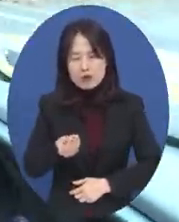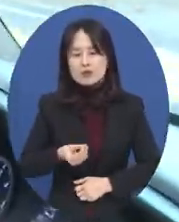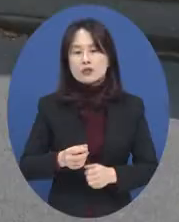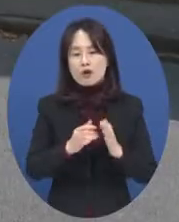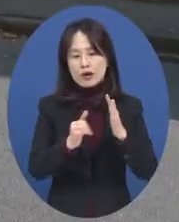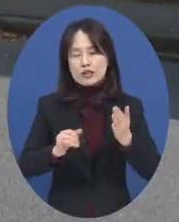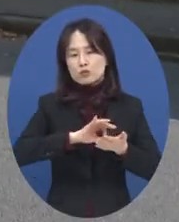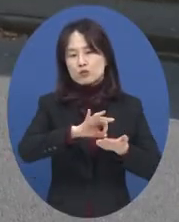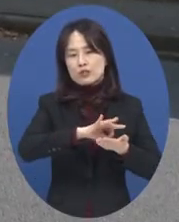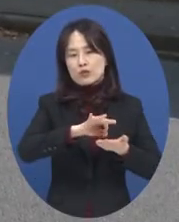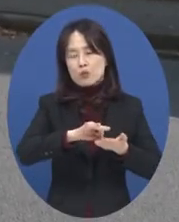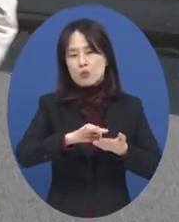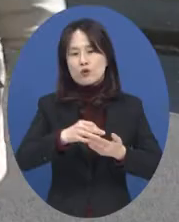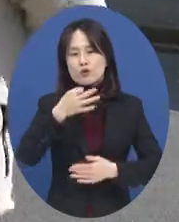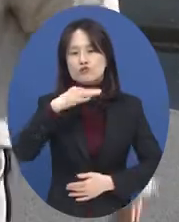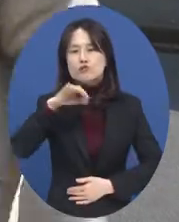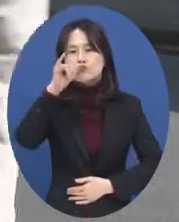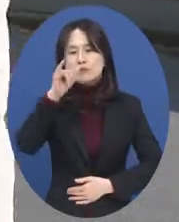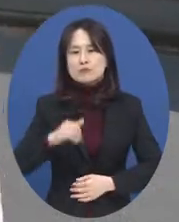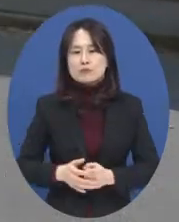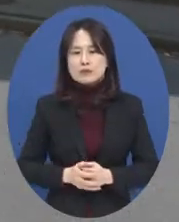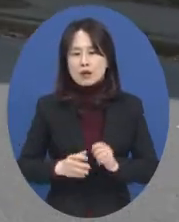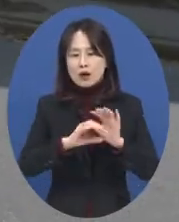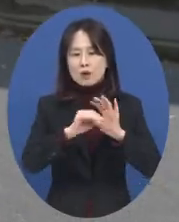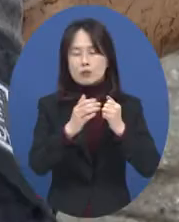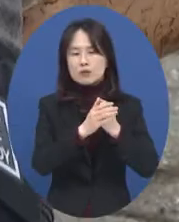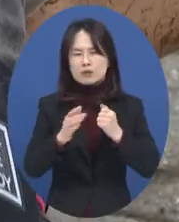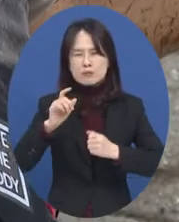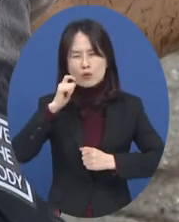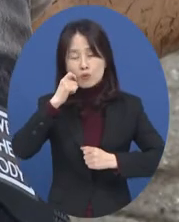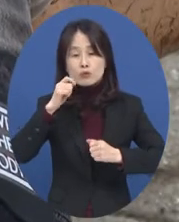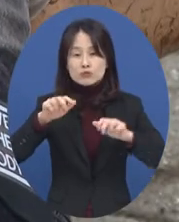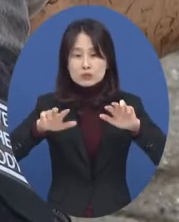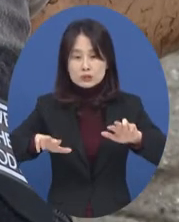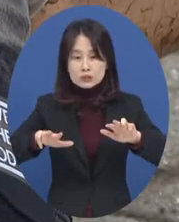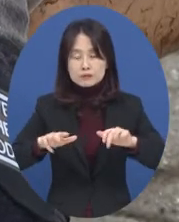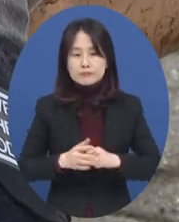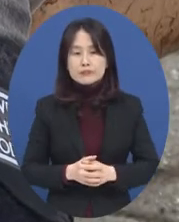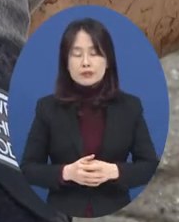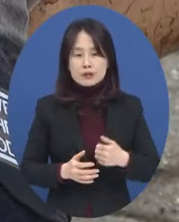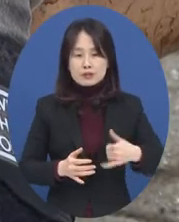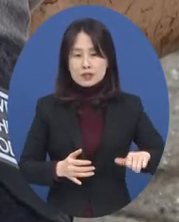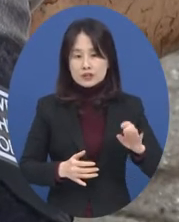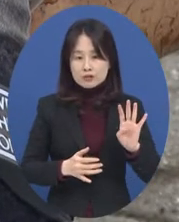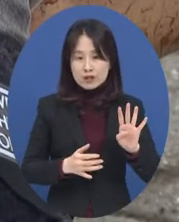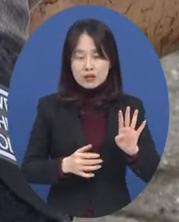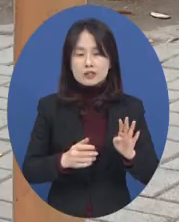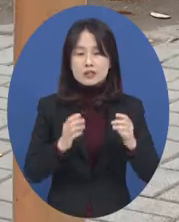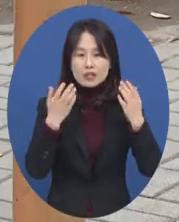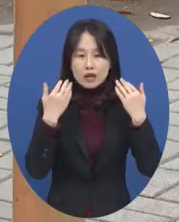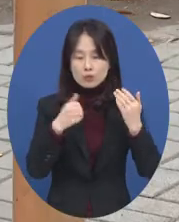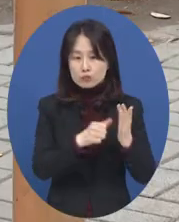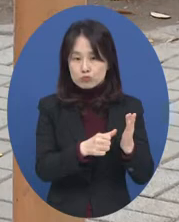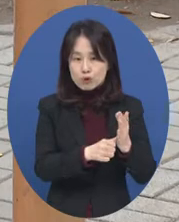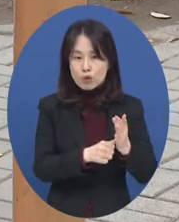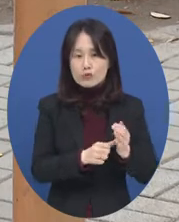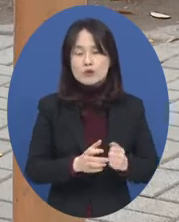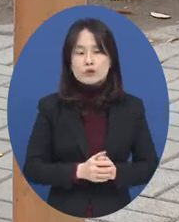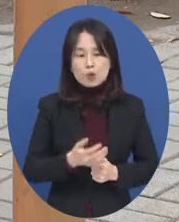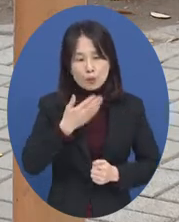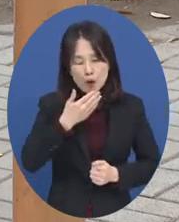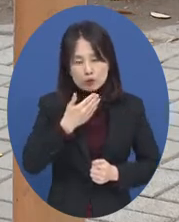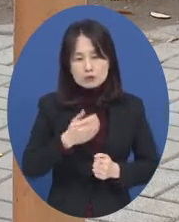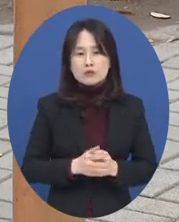부양하는데 큰 힘이 됐습니다. 코로나19로 어려운 때, 내 자녀의 학용품과 식비 등 그야말로 긴급